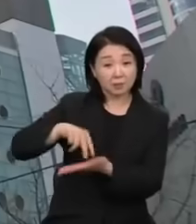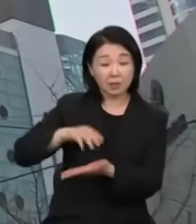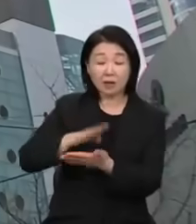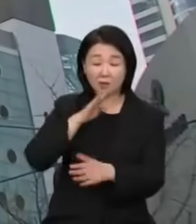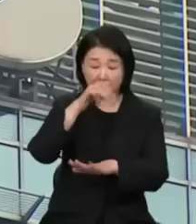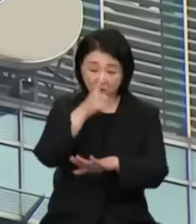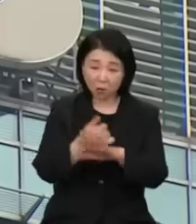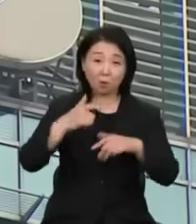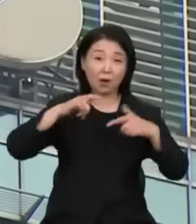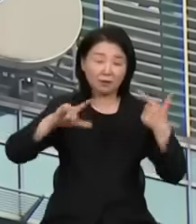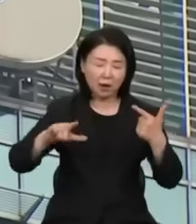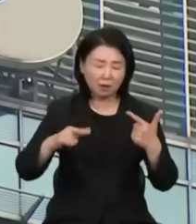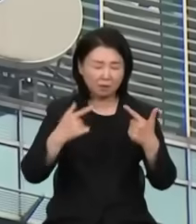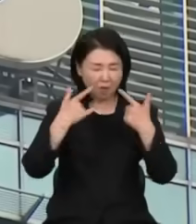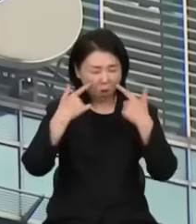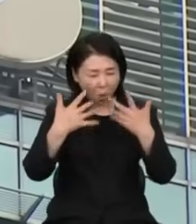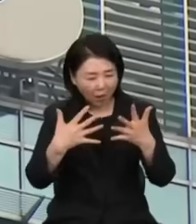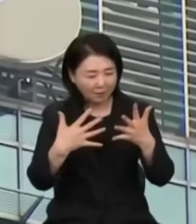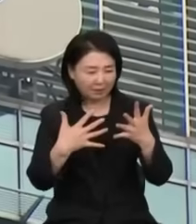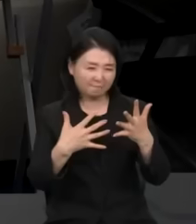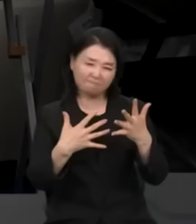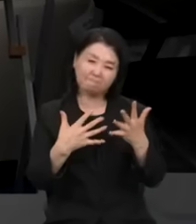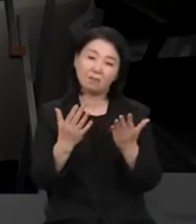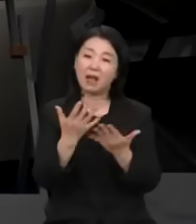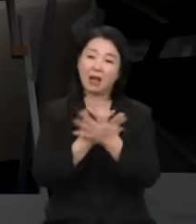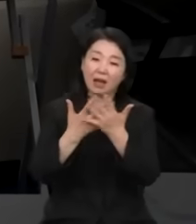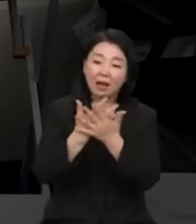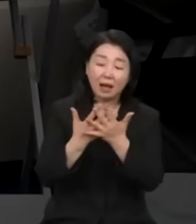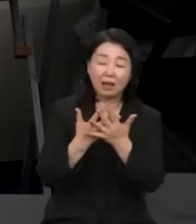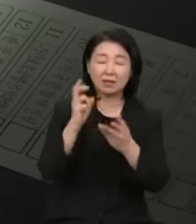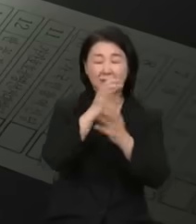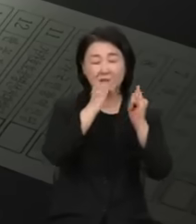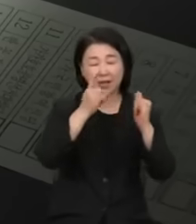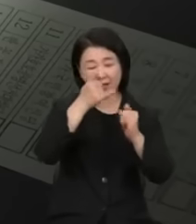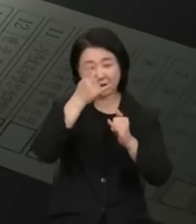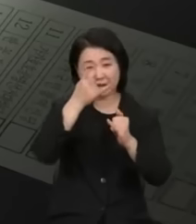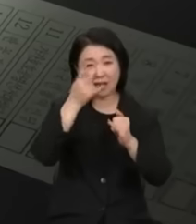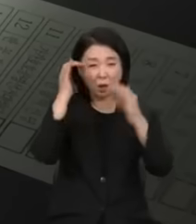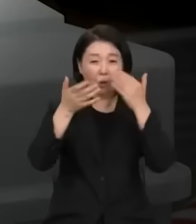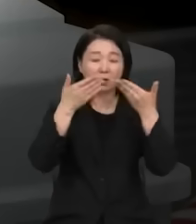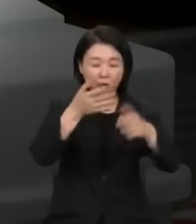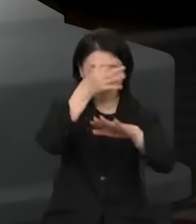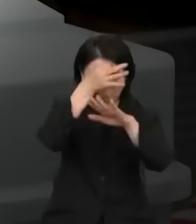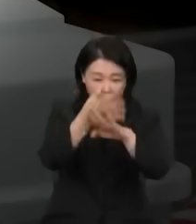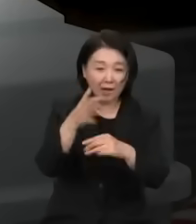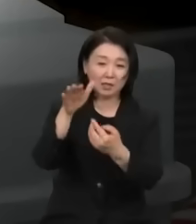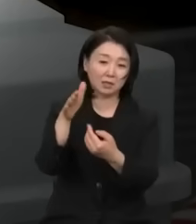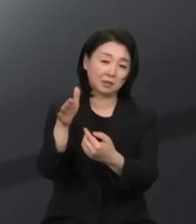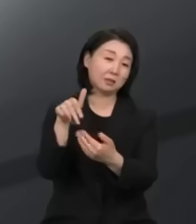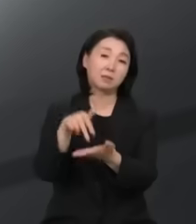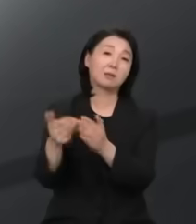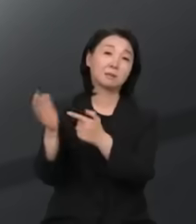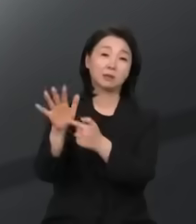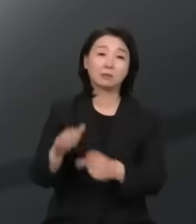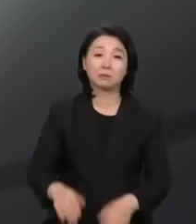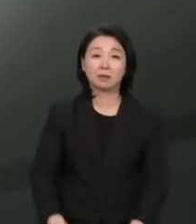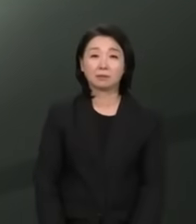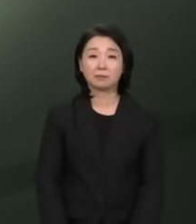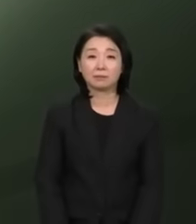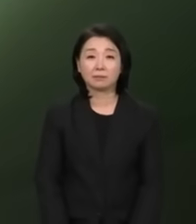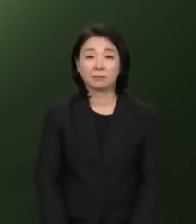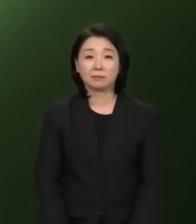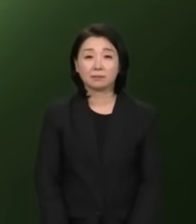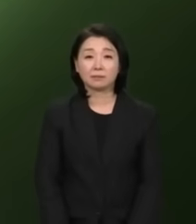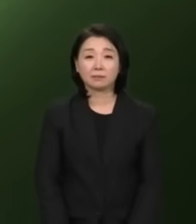결과와 다른 부정확한 예측치를 내놓음으로써 시청자들께 혼선을 끼쳤다는 사과 입장을 냈습니다 jtbc